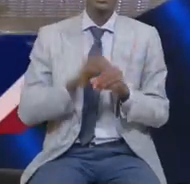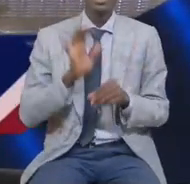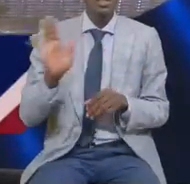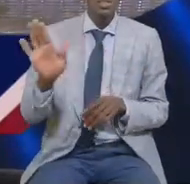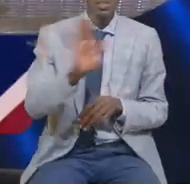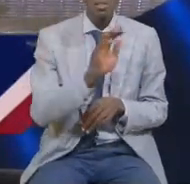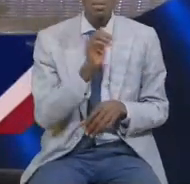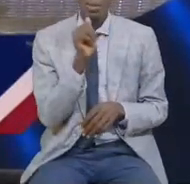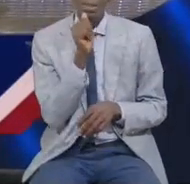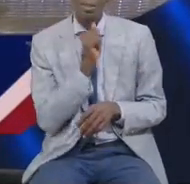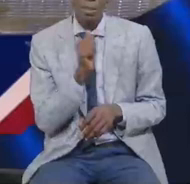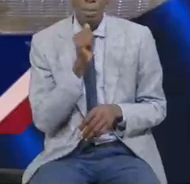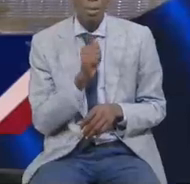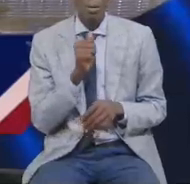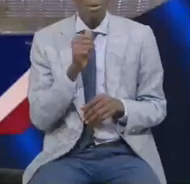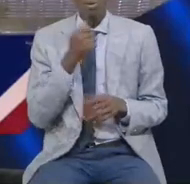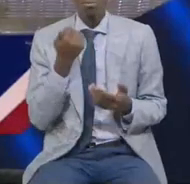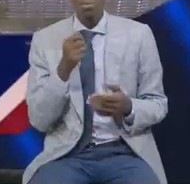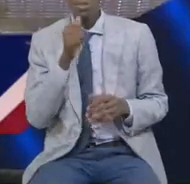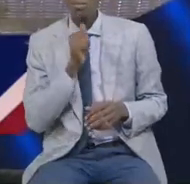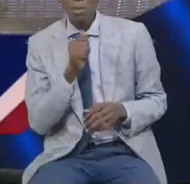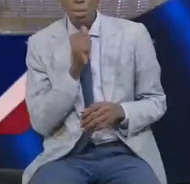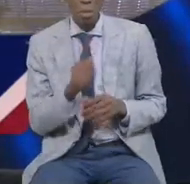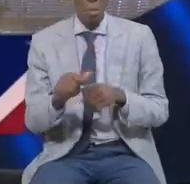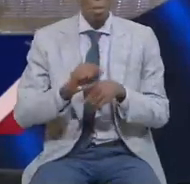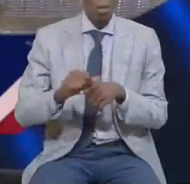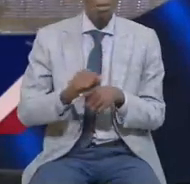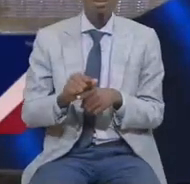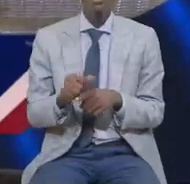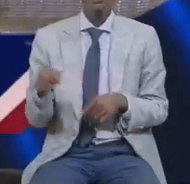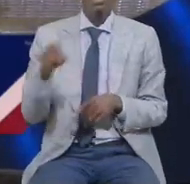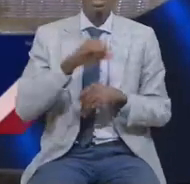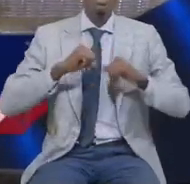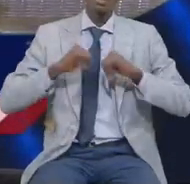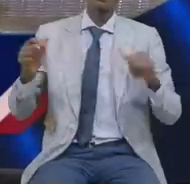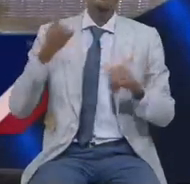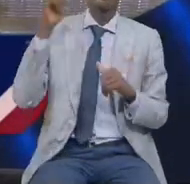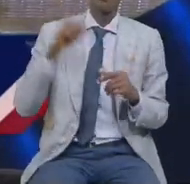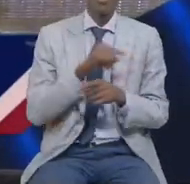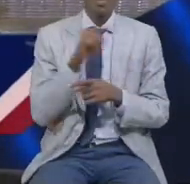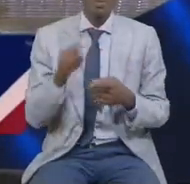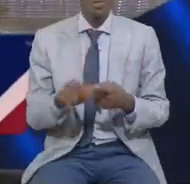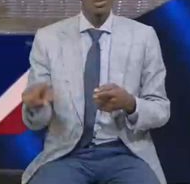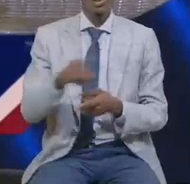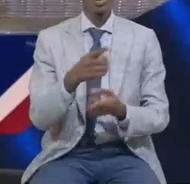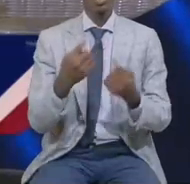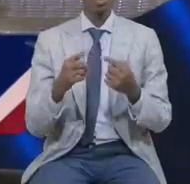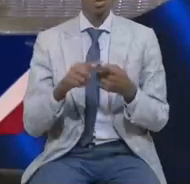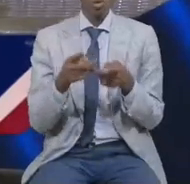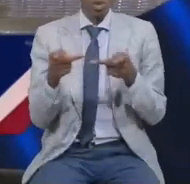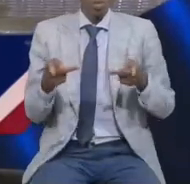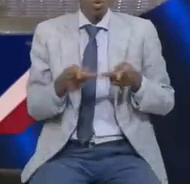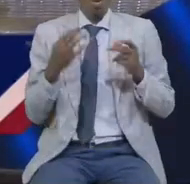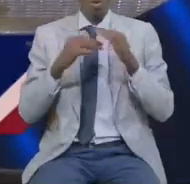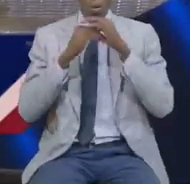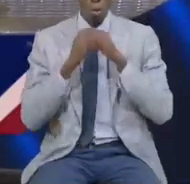renient par leur politique secrète. Alors, quand ils viennent au lieu d'adoration et